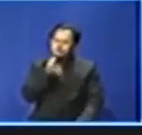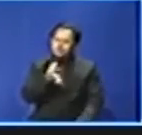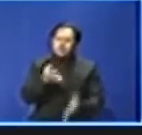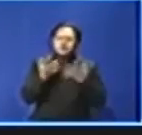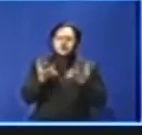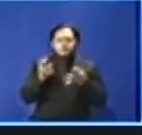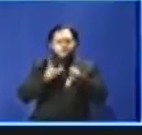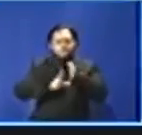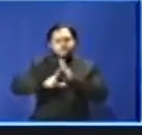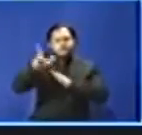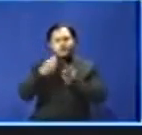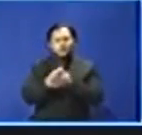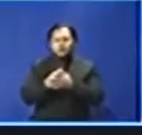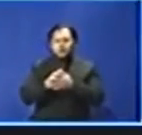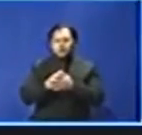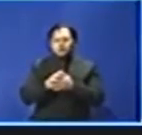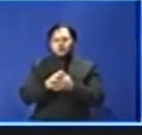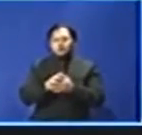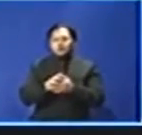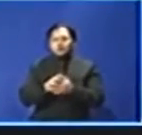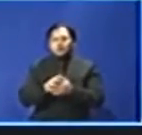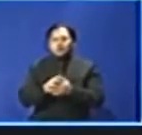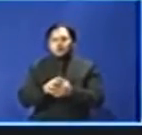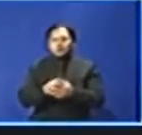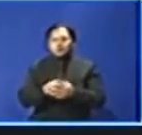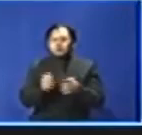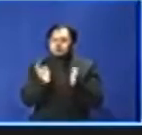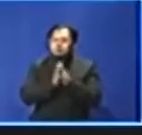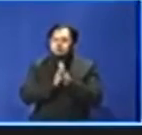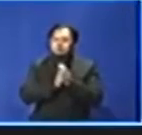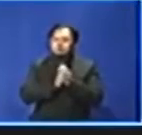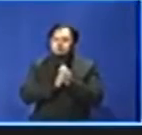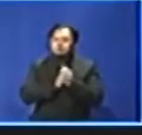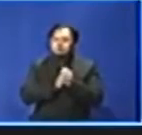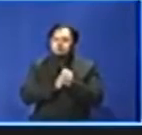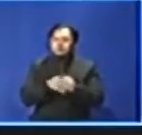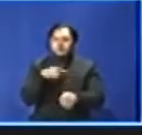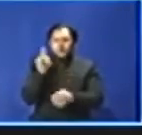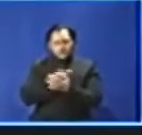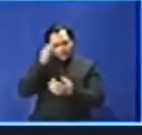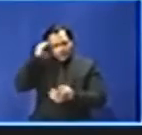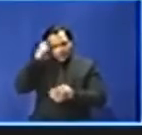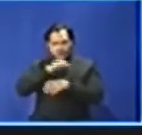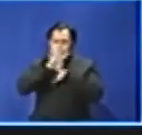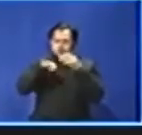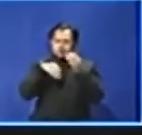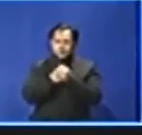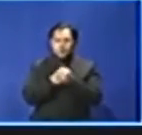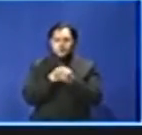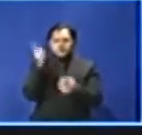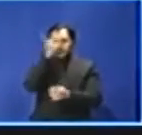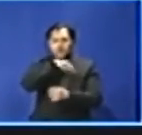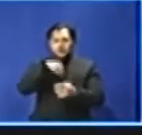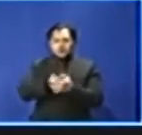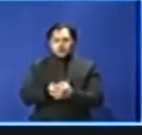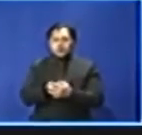pelaksanaan debat kali ini bisa berjalan dengan lancar dan Hai kambing Ingatkan hari